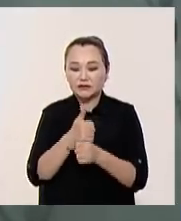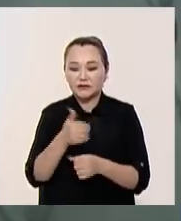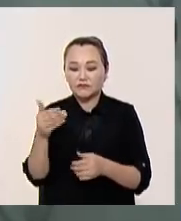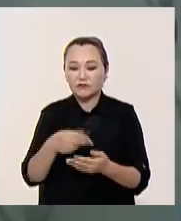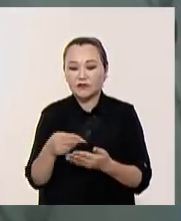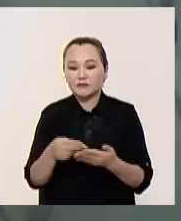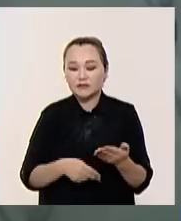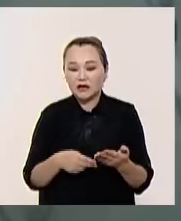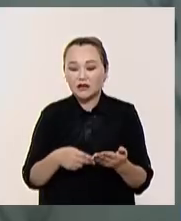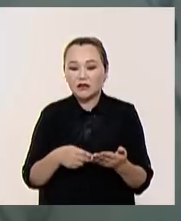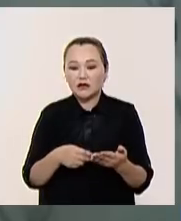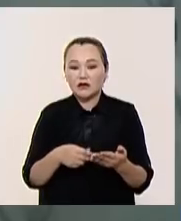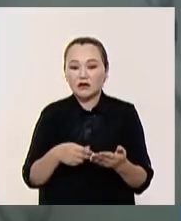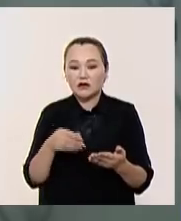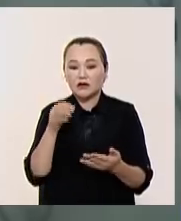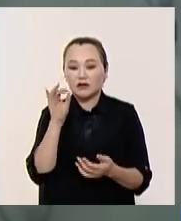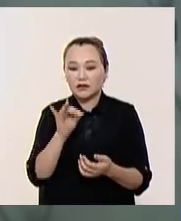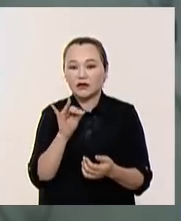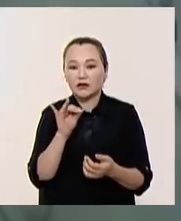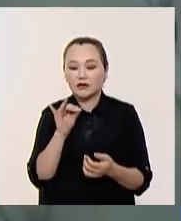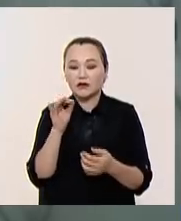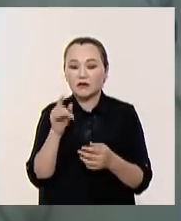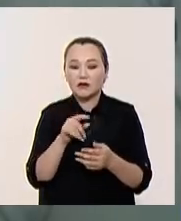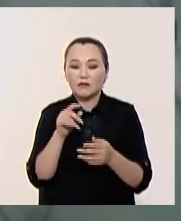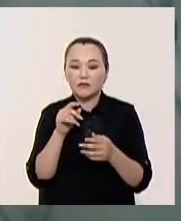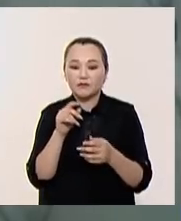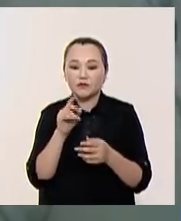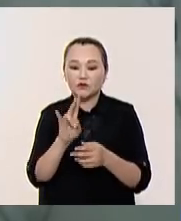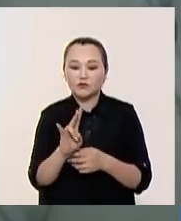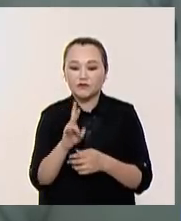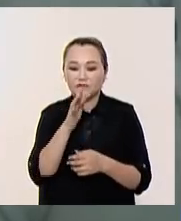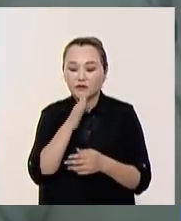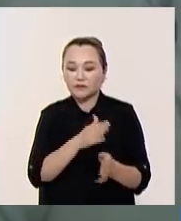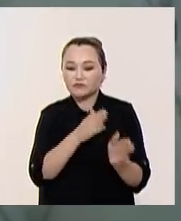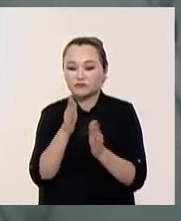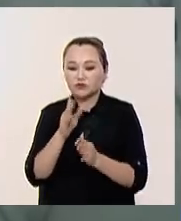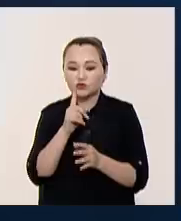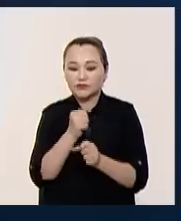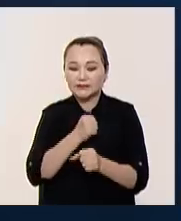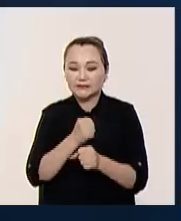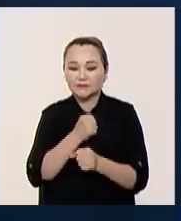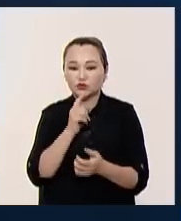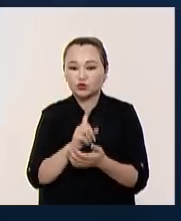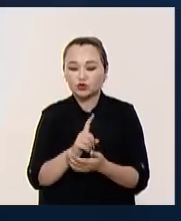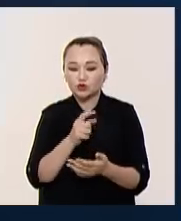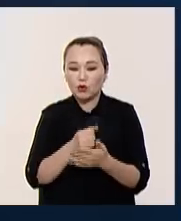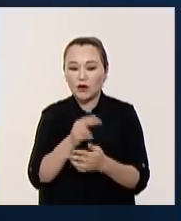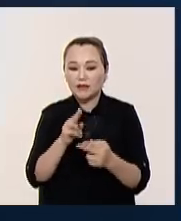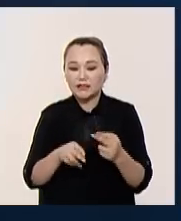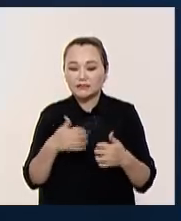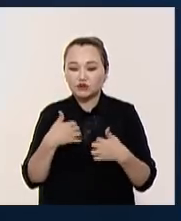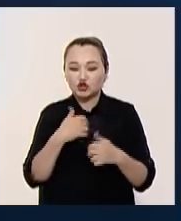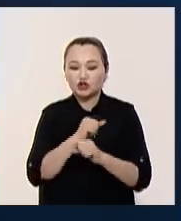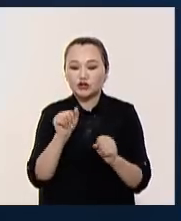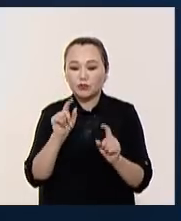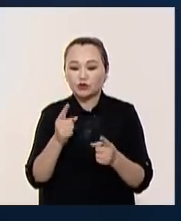подписал. Ну, поставил тоже как бы на неопределенный срок, что он будет дорабатываться. А почему нельзя спешить с этим